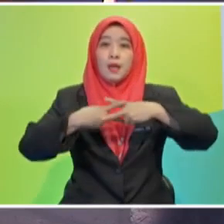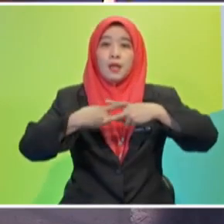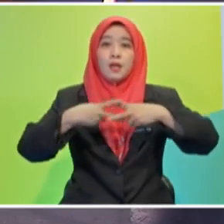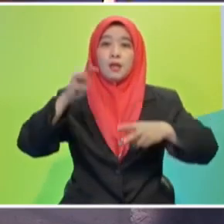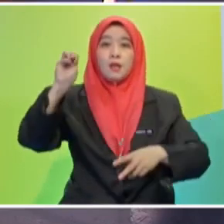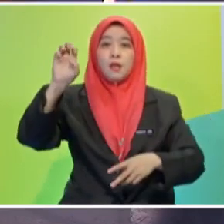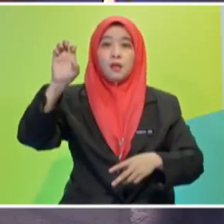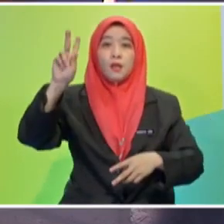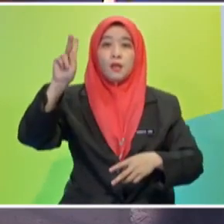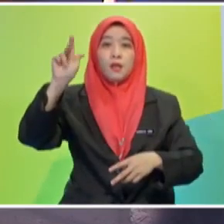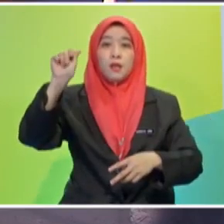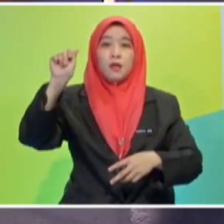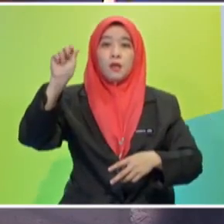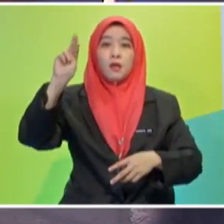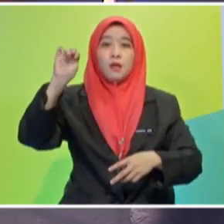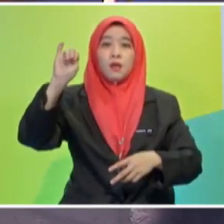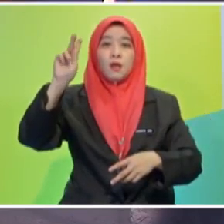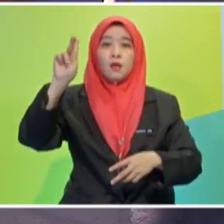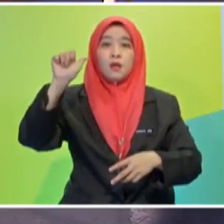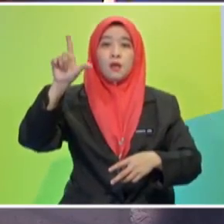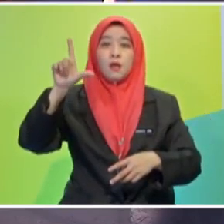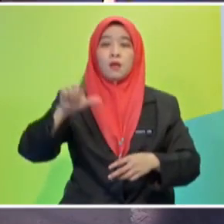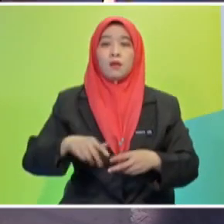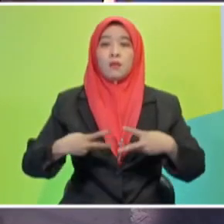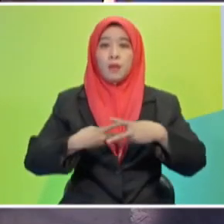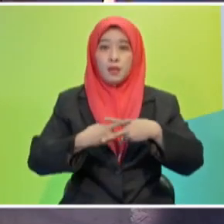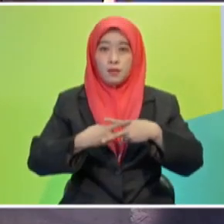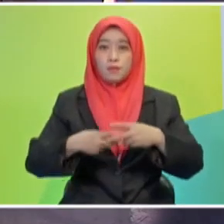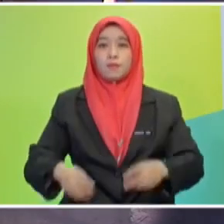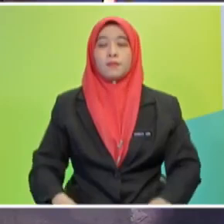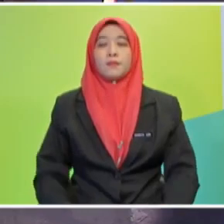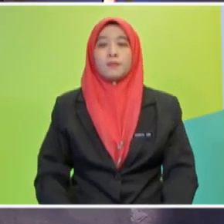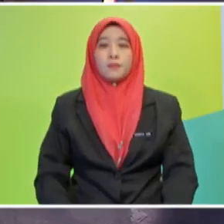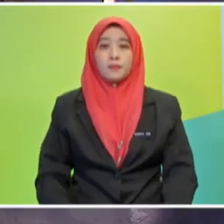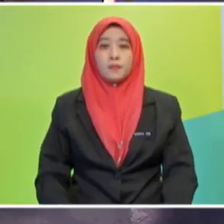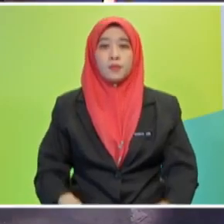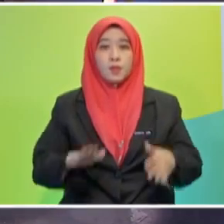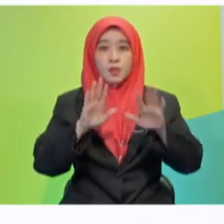kategorikan sebagai komponen mekanikal. Mechanical. Okey, tampal di bahagian bawah.